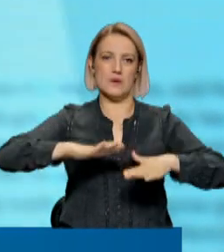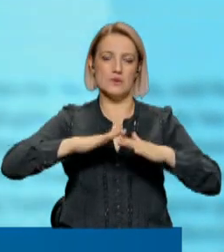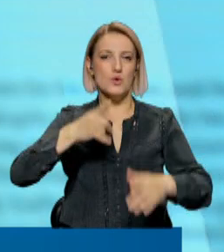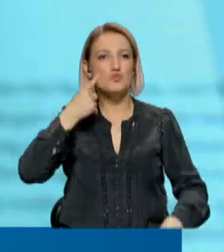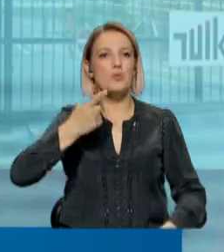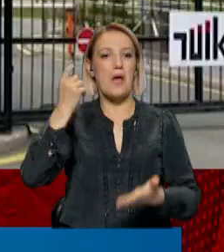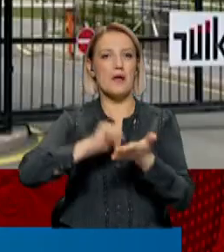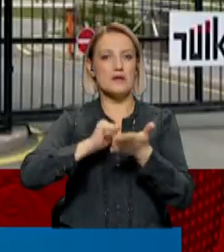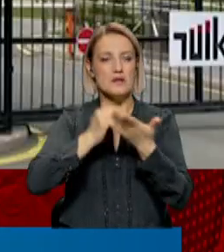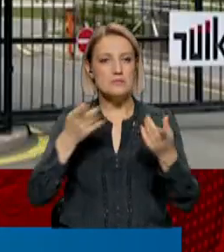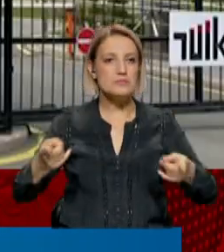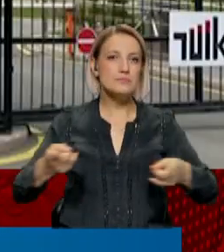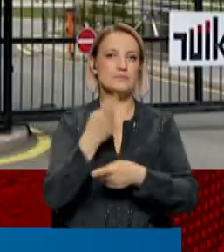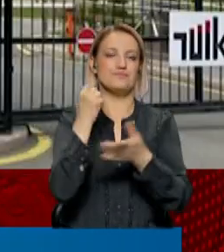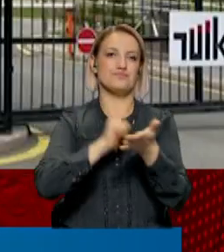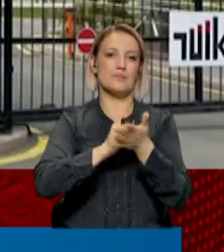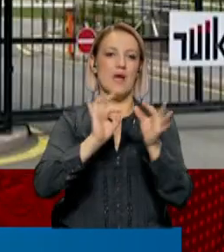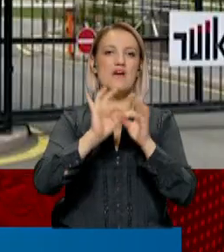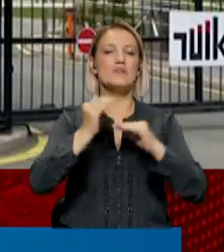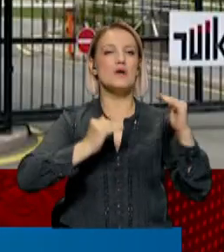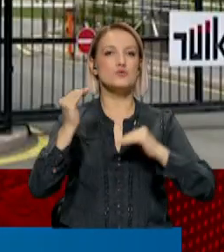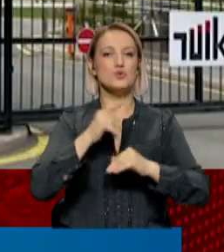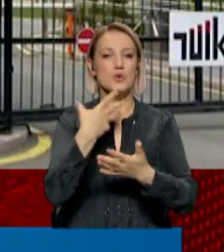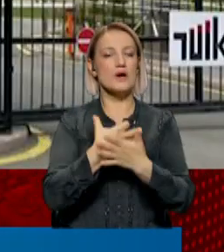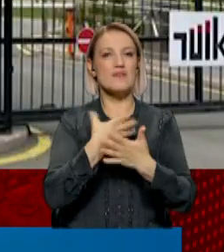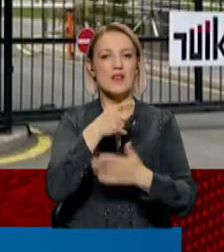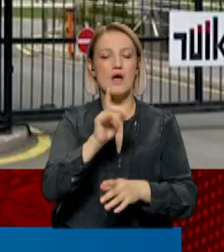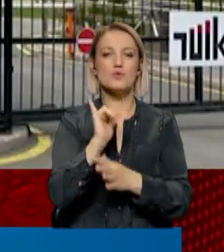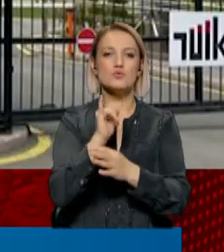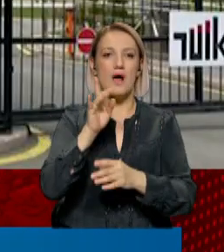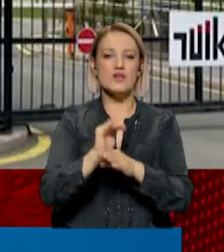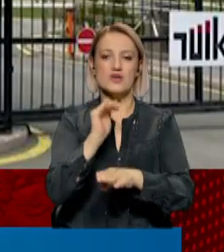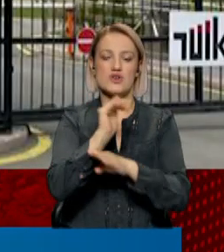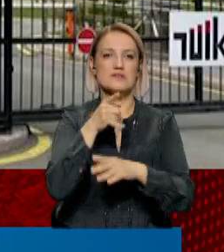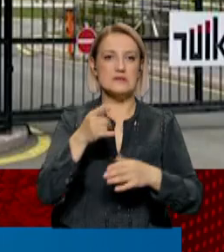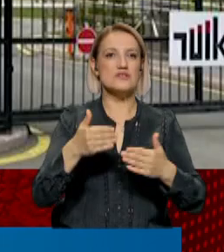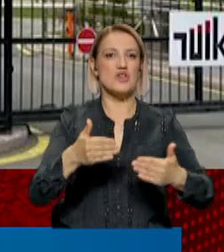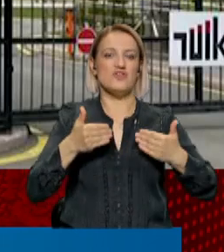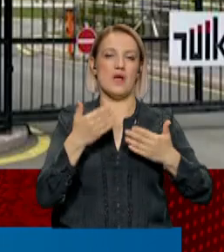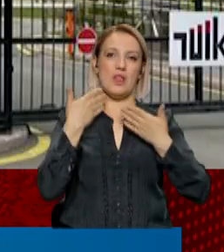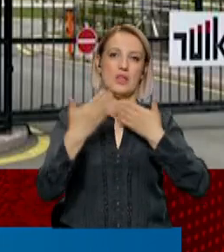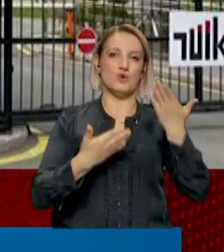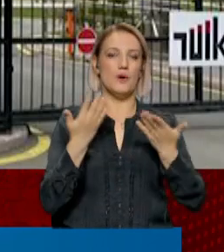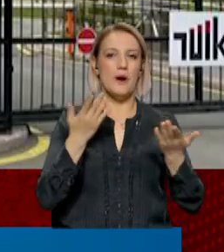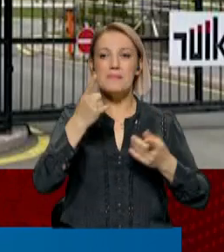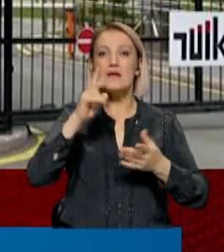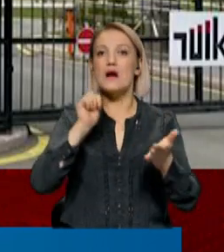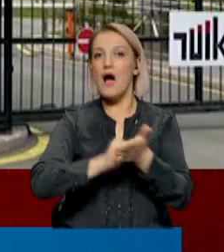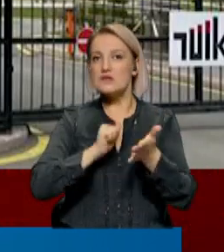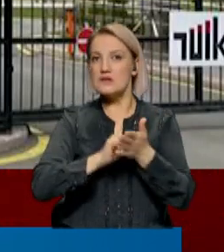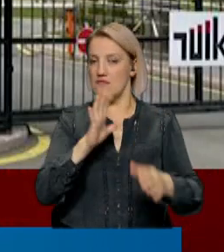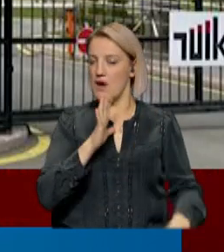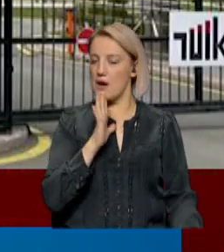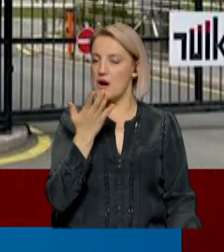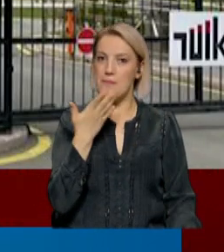çok gazete, onlar enflasyon verileriyle ilgili uzmanların yaşadığı çekinceleri anlatıyor. Ama bir gazete var.